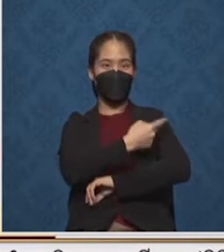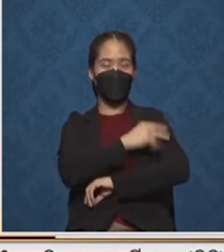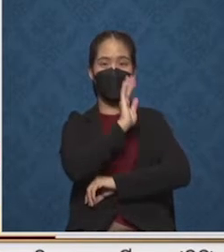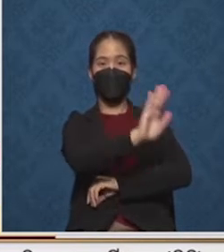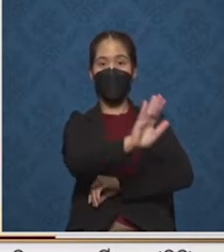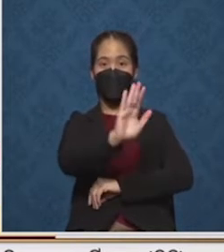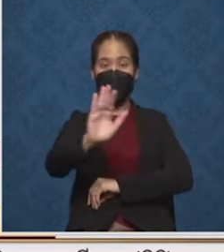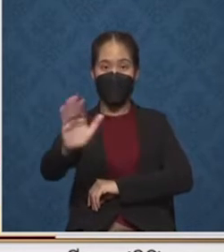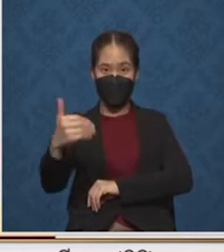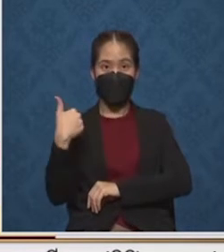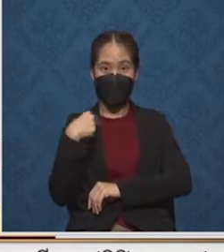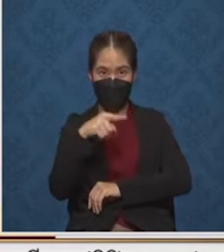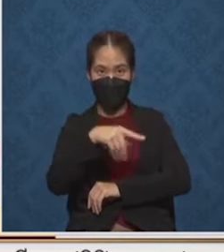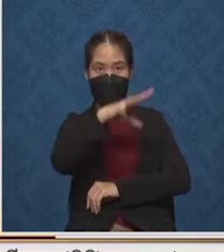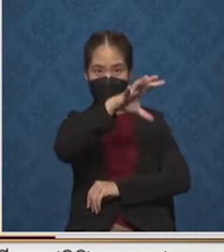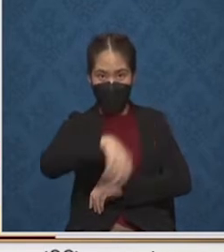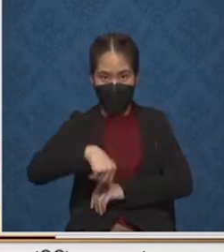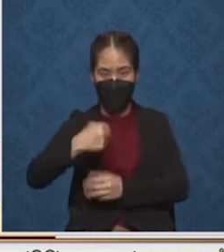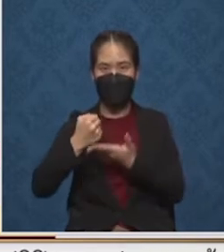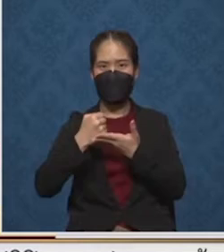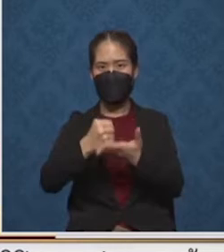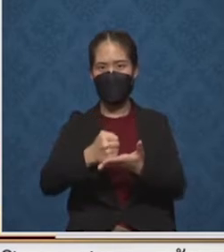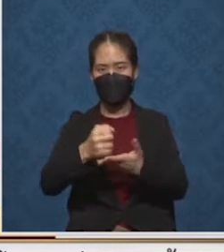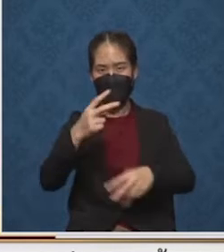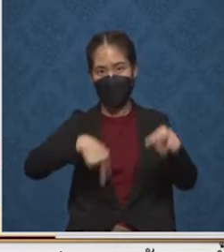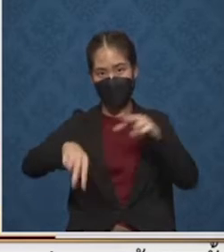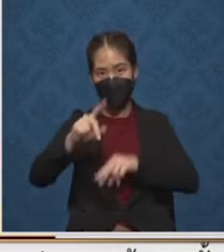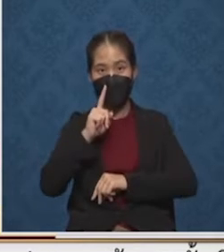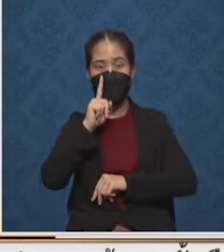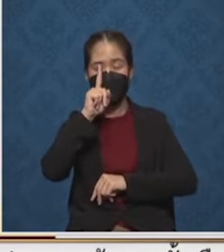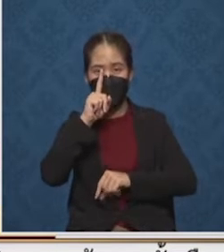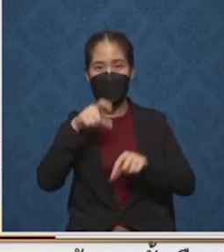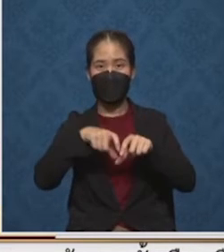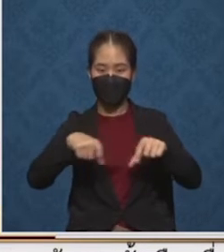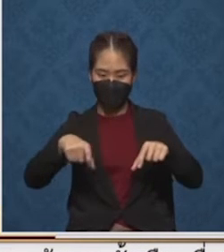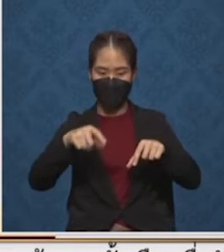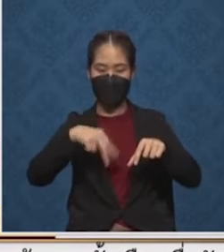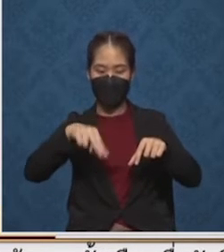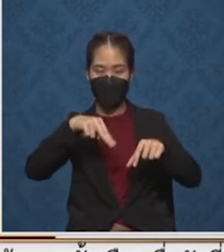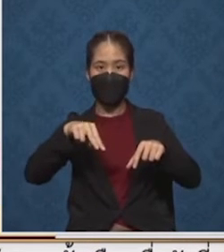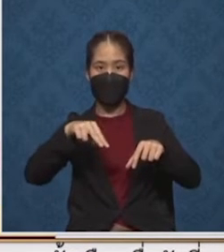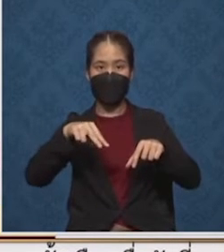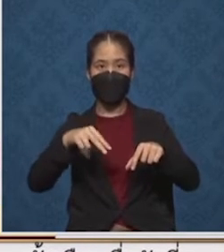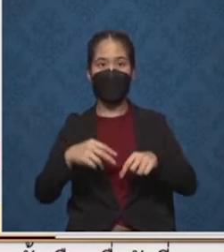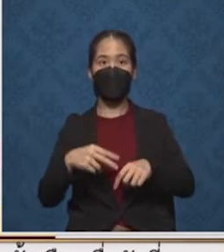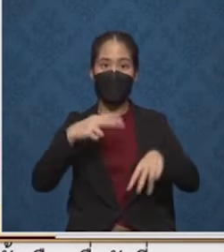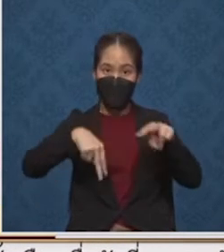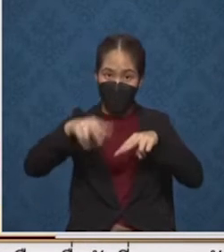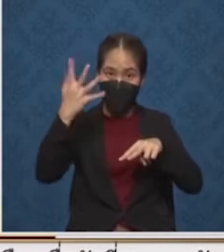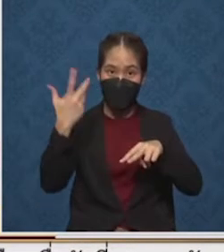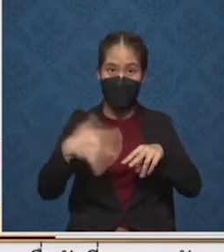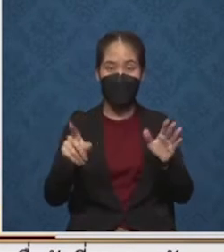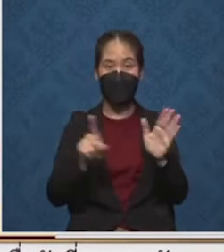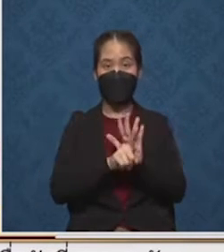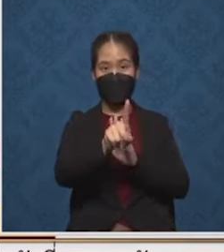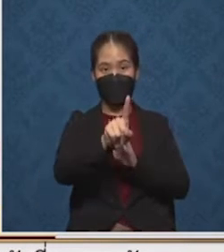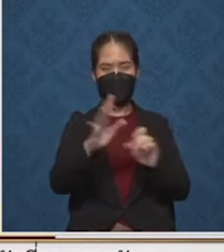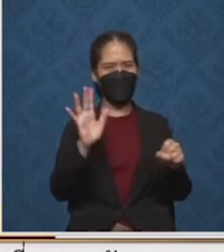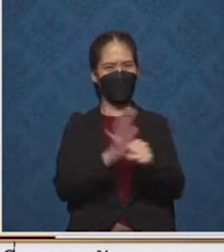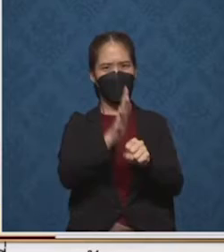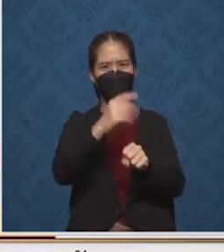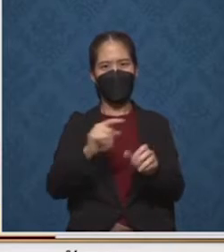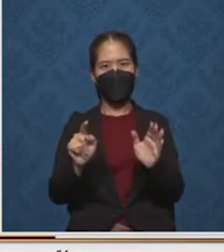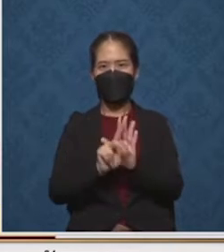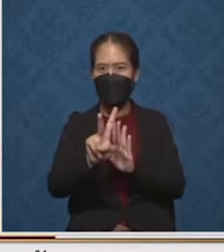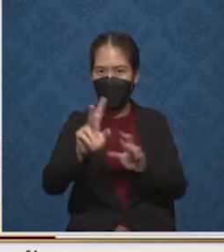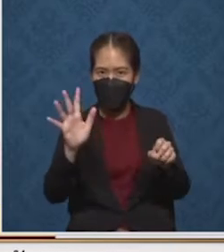ครับที่มีอยู่ขณะนี้มาช่วยตรวจพ่อตรวจรอบแรกไปมีเครื่องมือมันไม่พอรอบ 2ตัวต่อไป